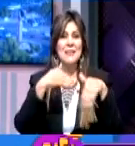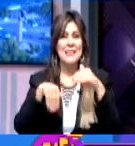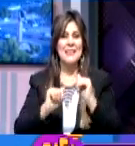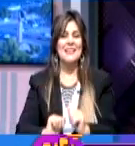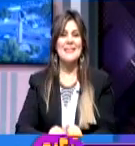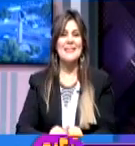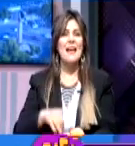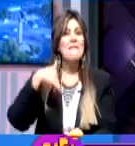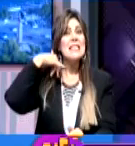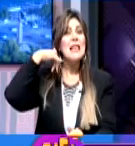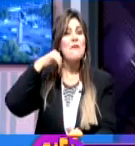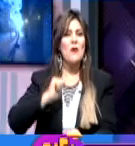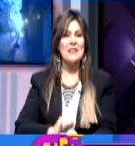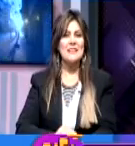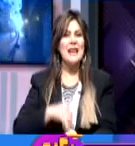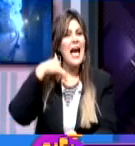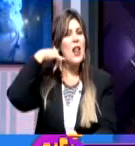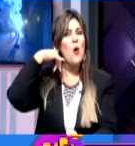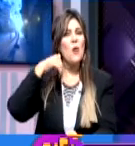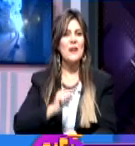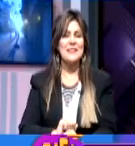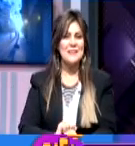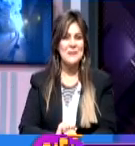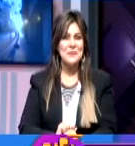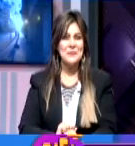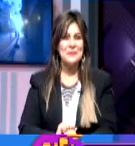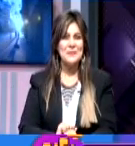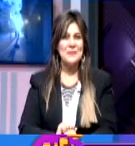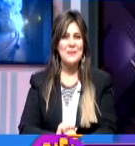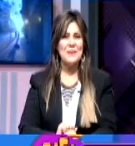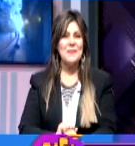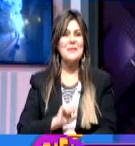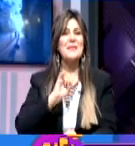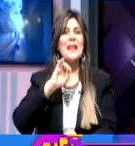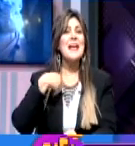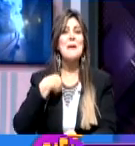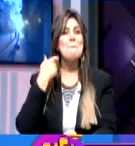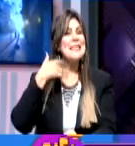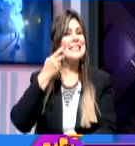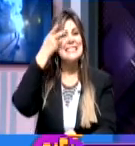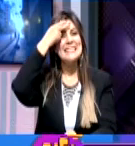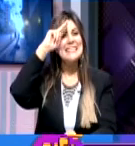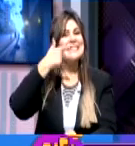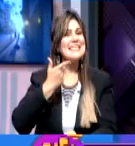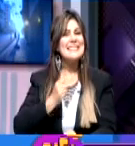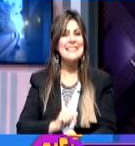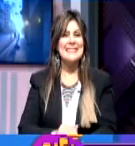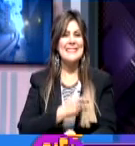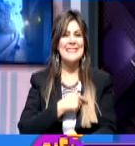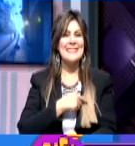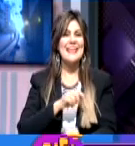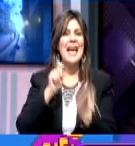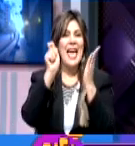ناخد مداخله. الو. الو. معانا القيمة والقامة الكبيرة